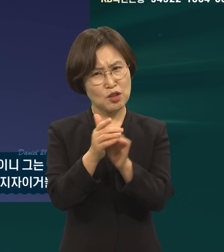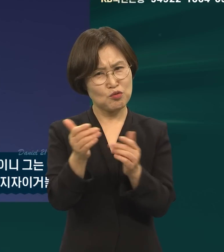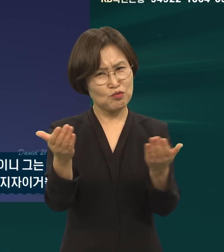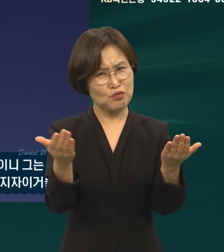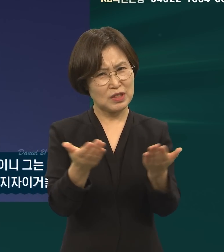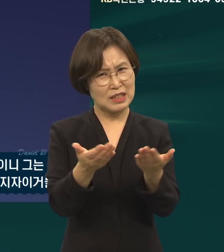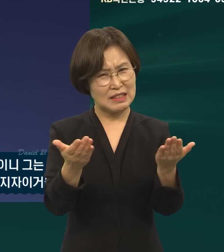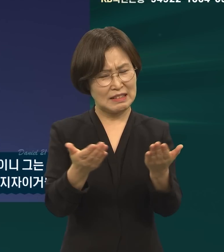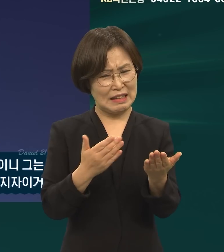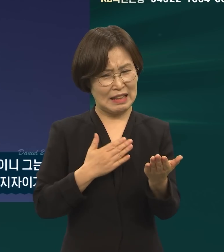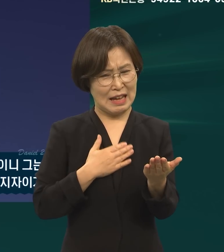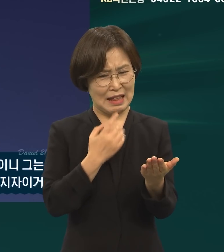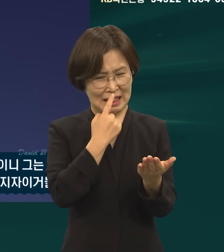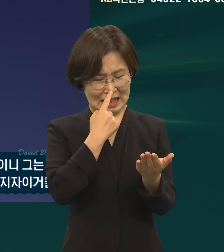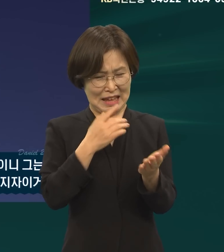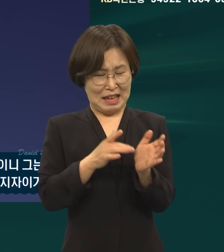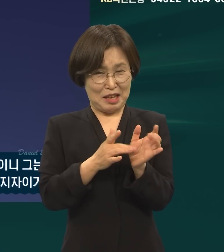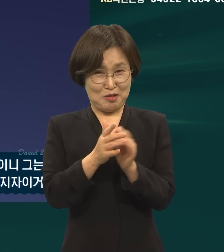하는 거예요?